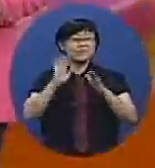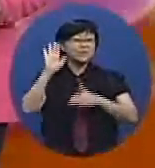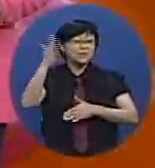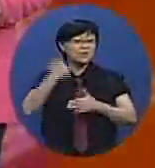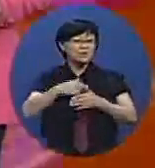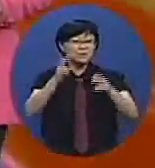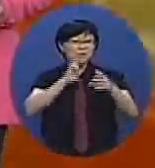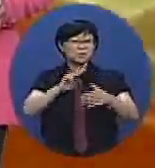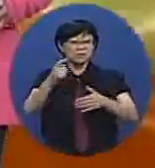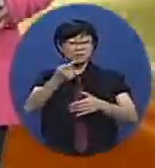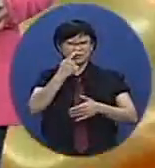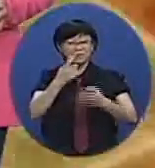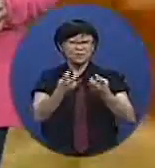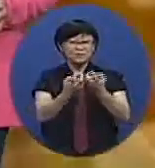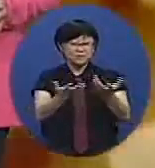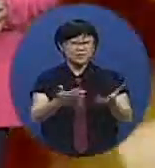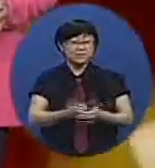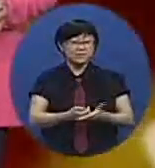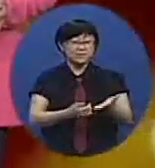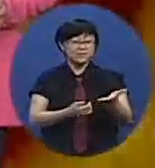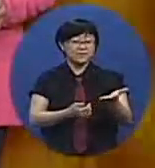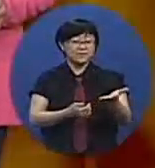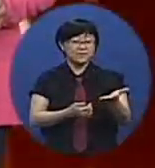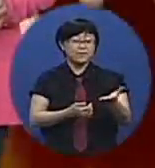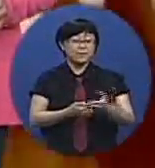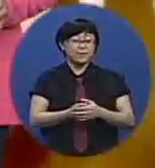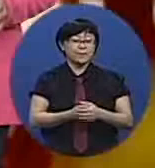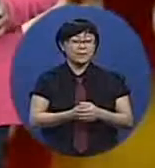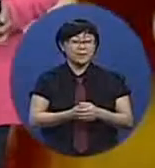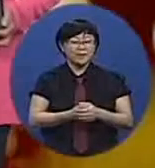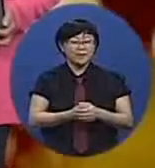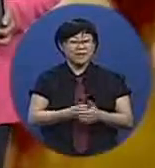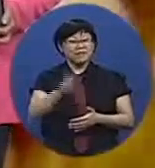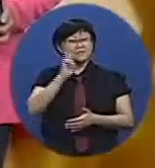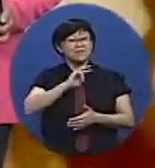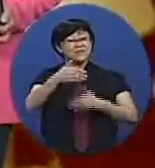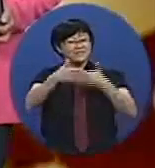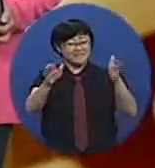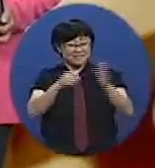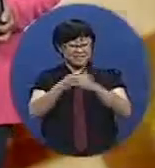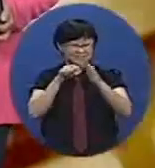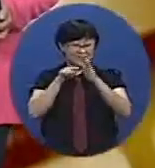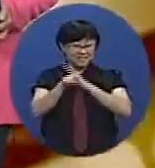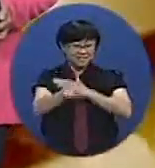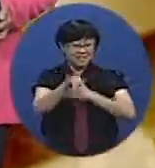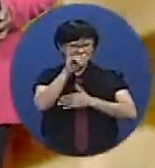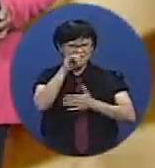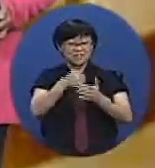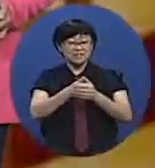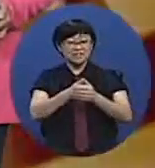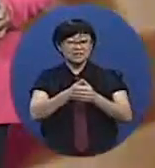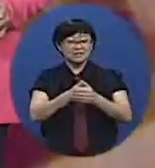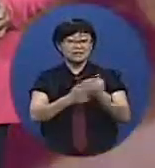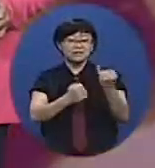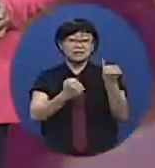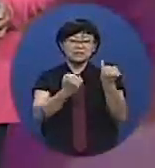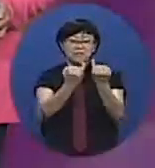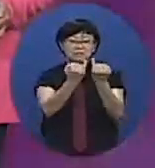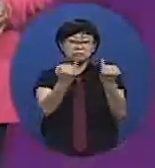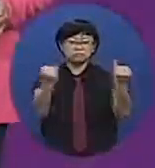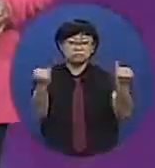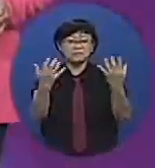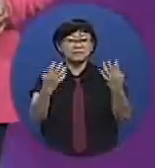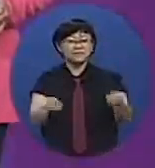어떻게 노래 배우세요? 요즘은 그 이제 그 노래 교실에 가면 네. 모두 뭐 여자분들이고 남자는